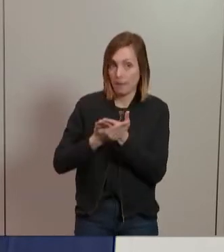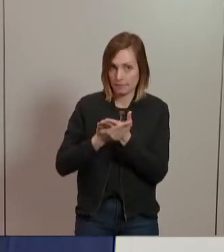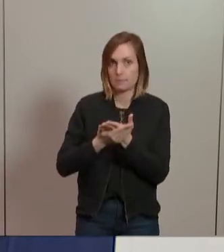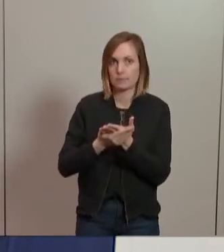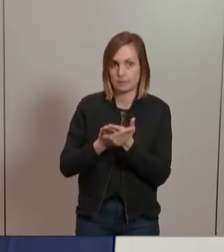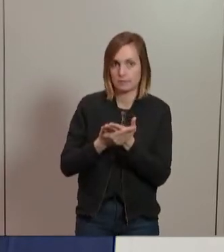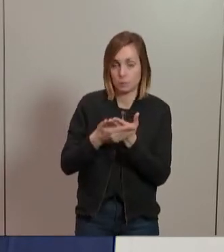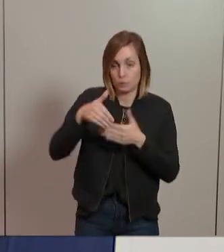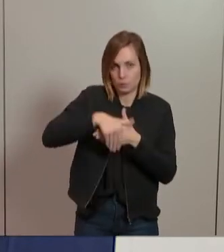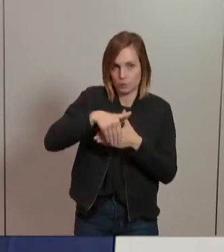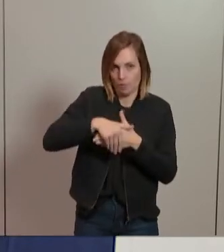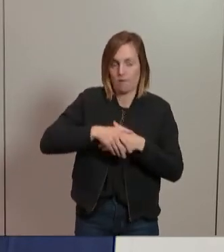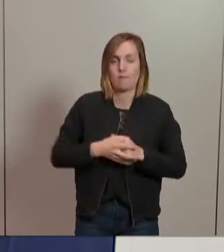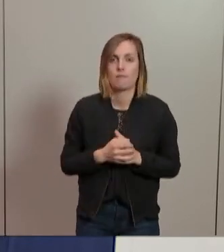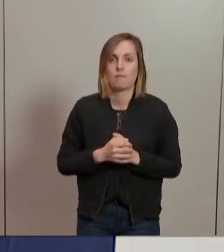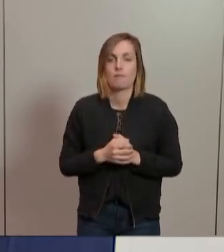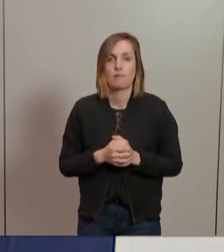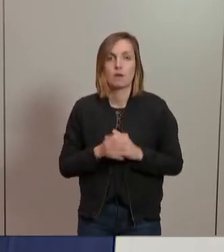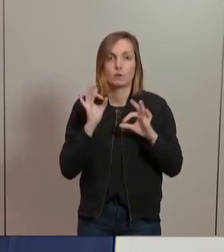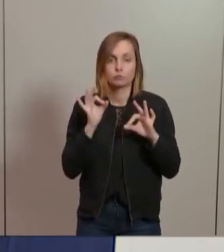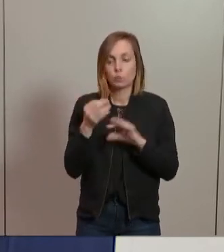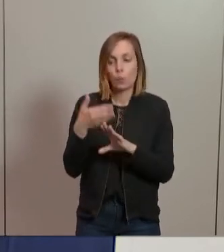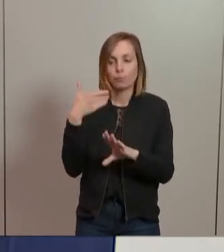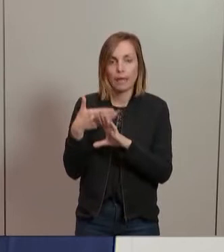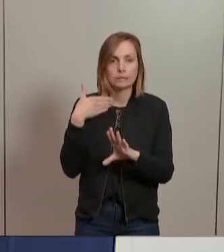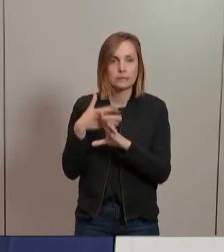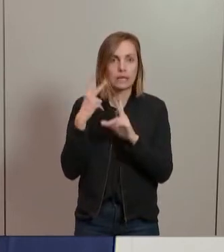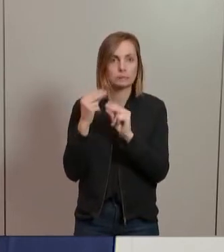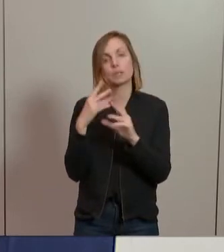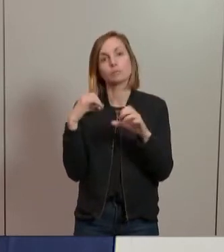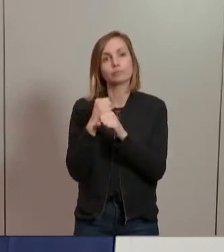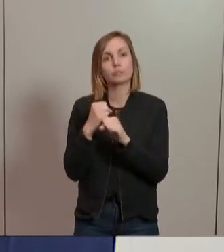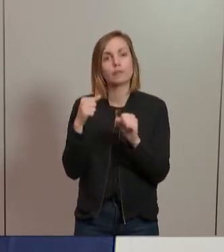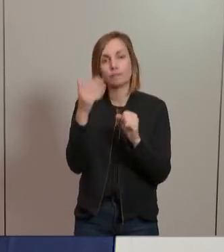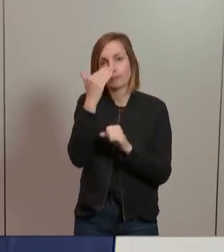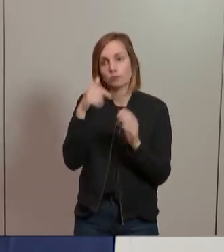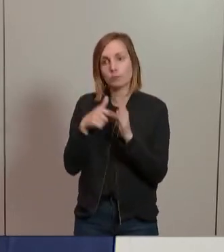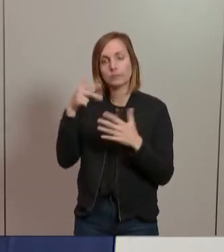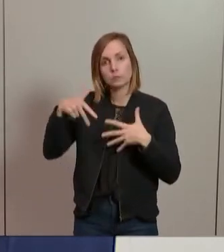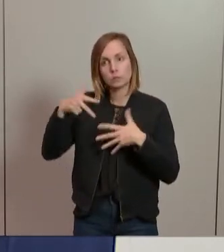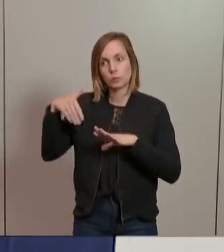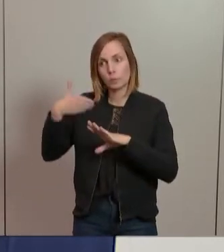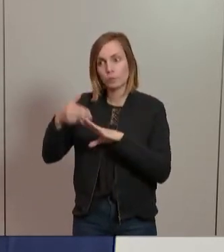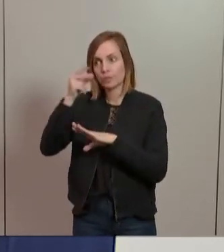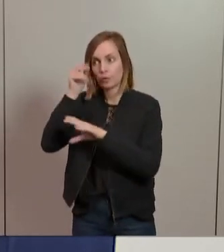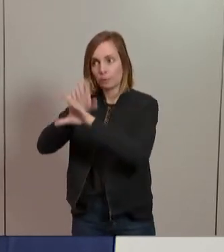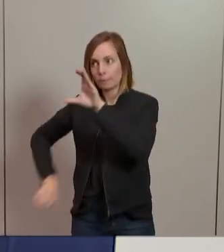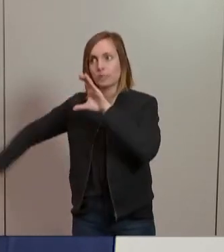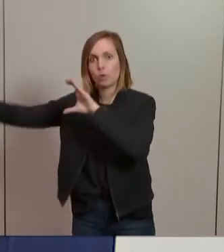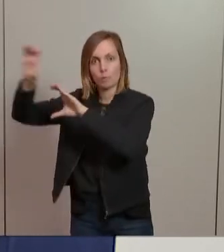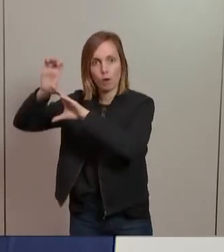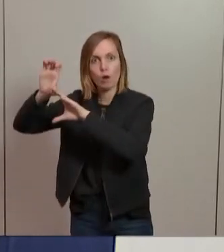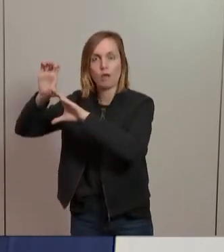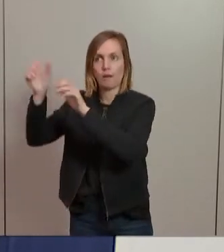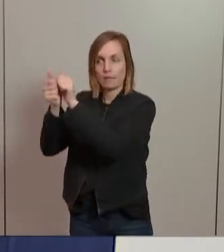délibération du conseil municipal de décembre. Juste rappeler le contexte, donc depuis février 2018, Nantes Métropole qui pilote aux